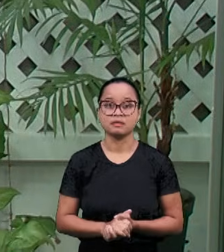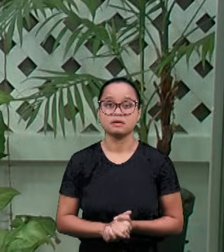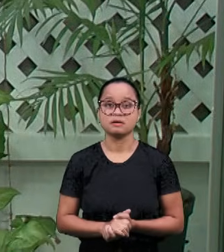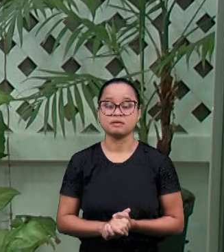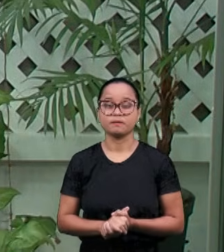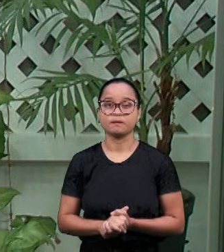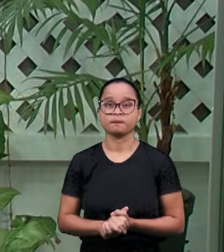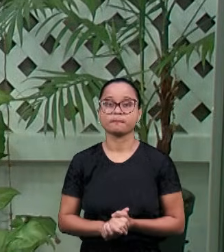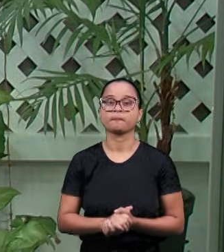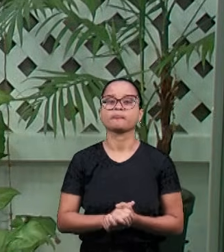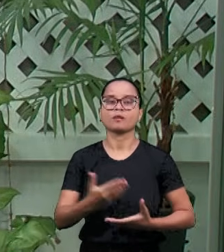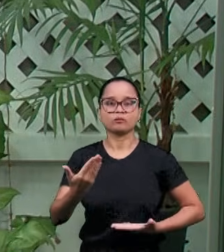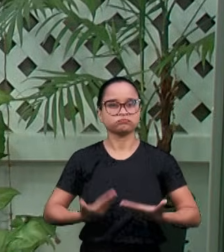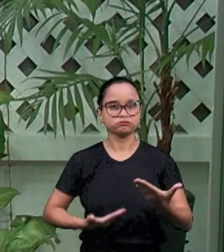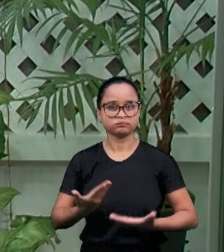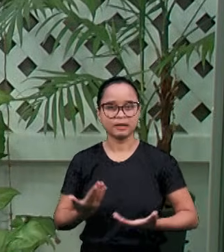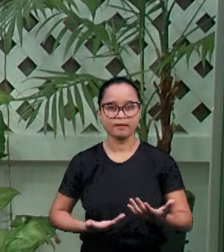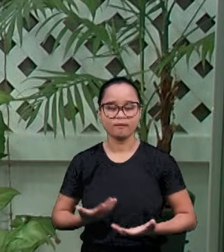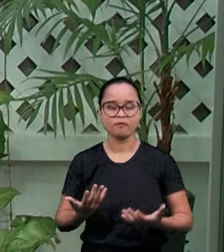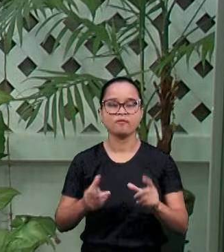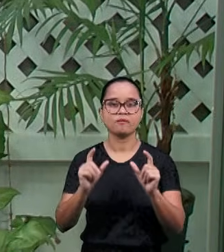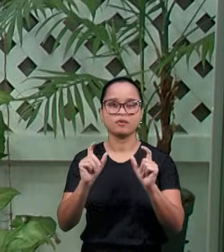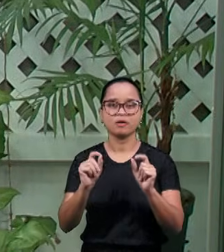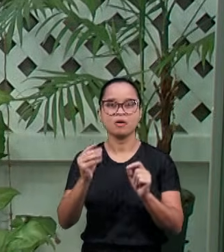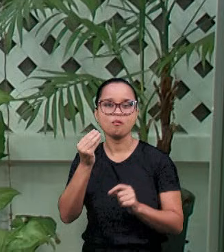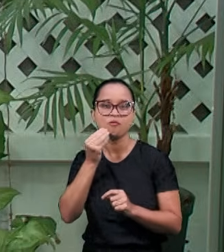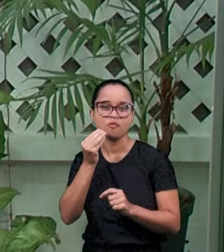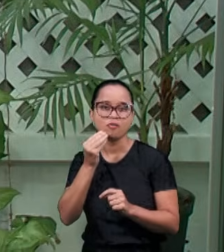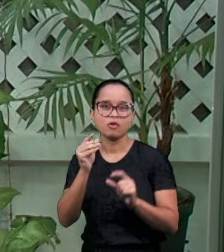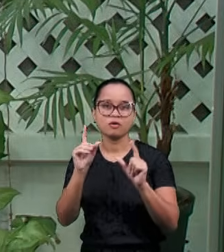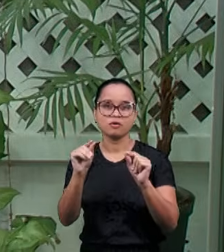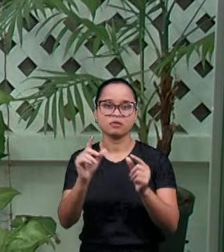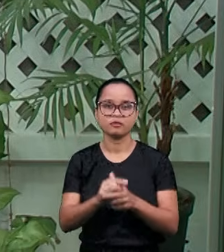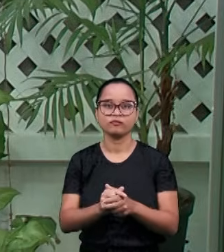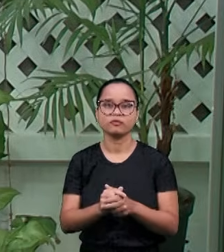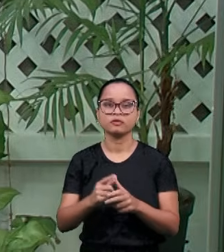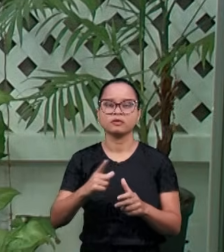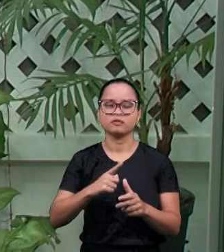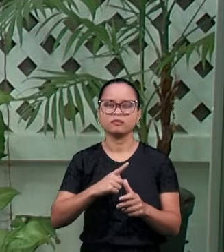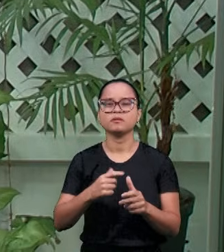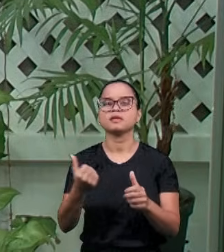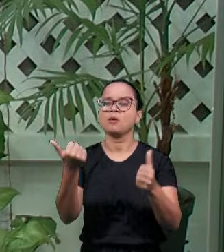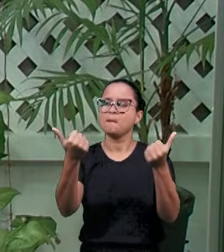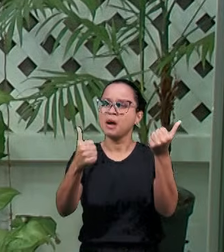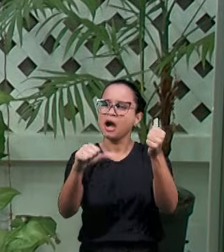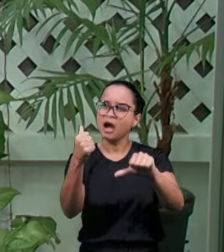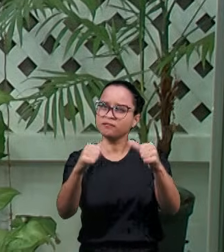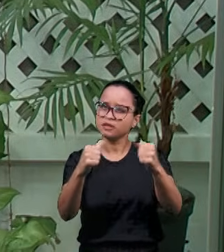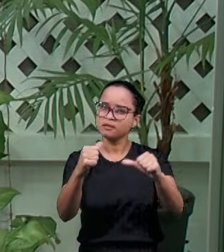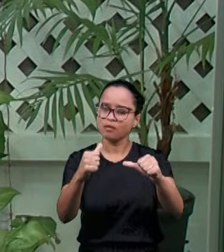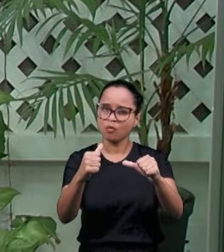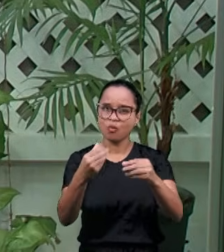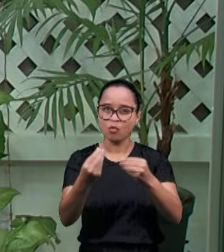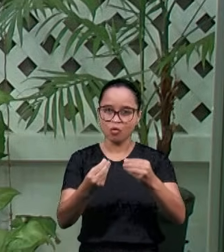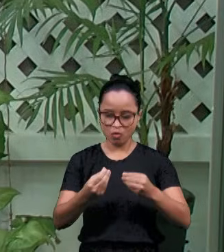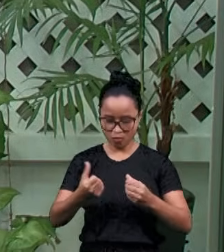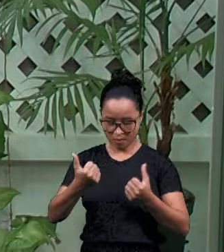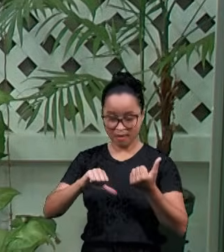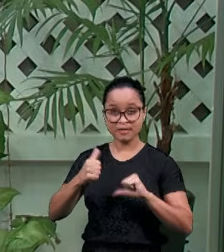vous allez voir l'opportunité de faire une analyse de votre vie devant le